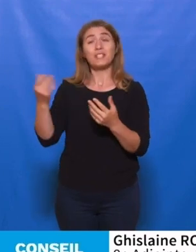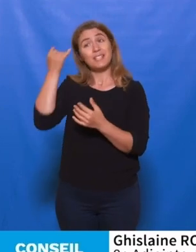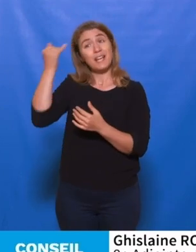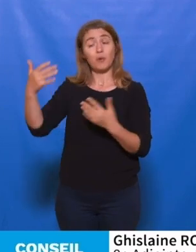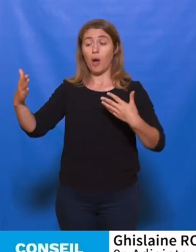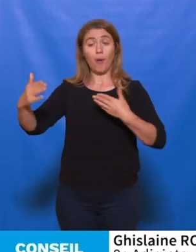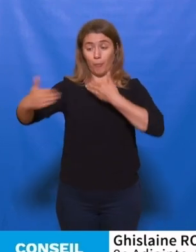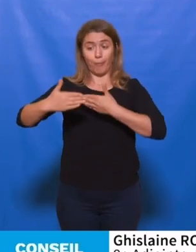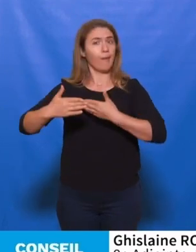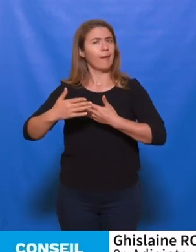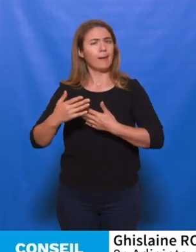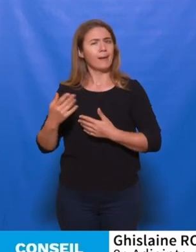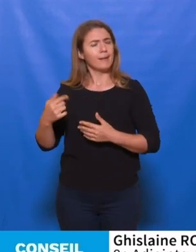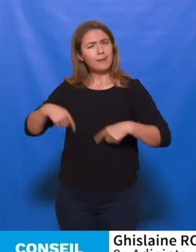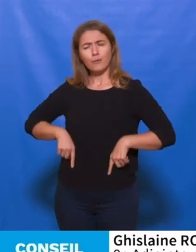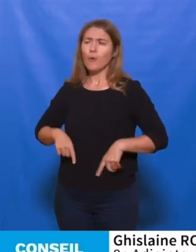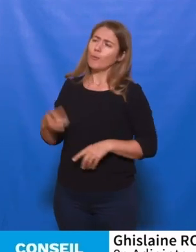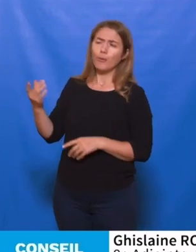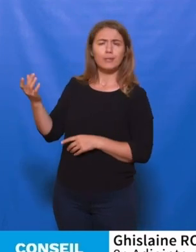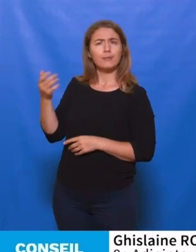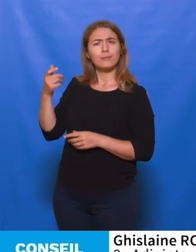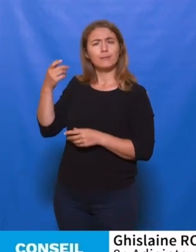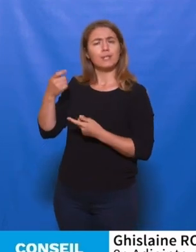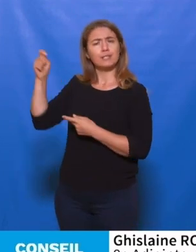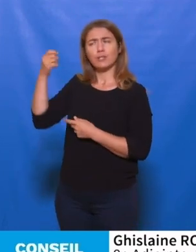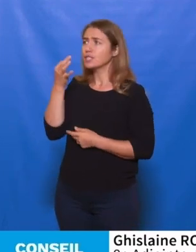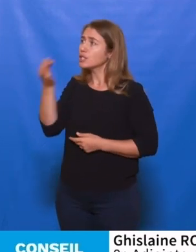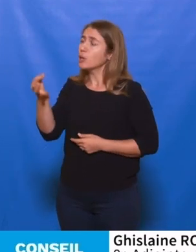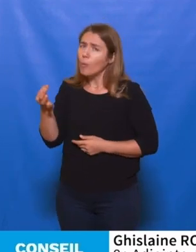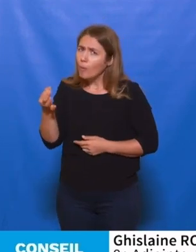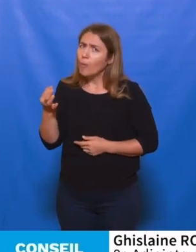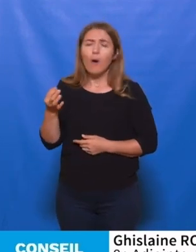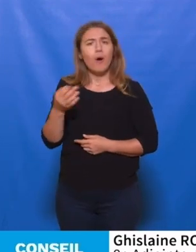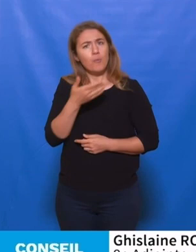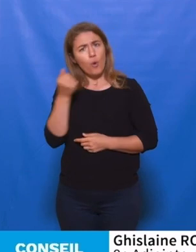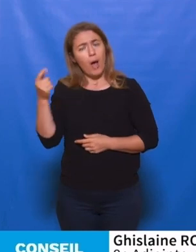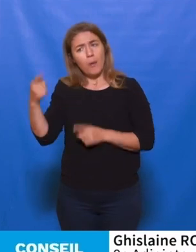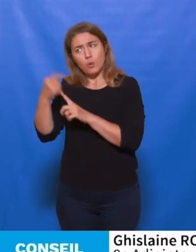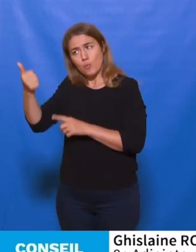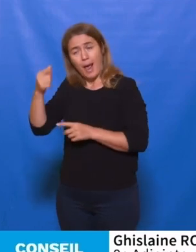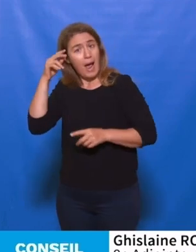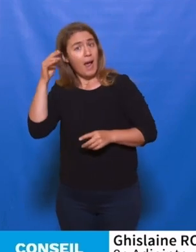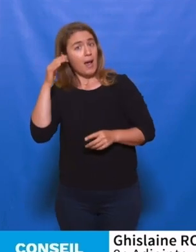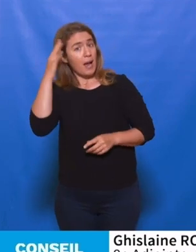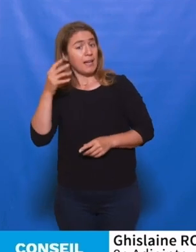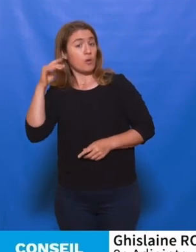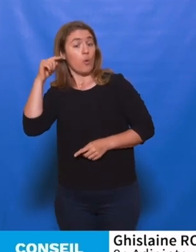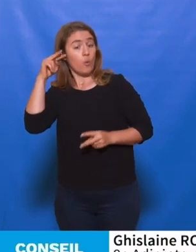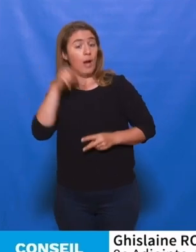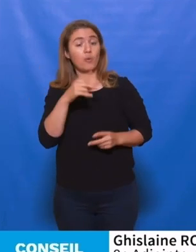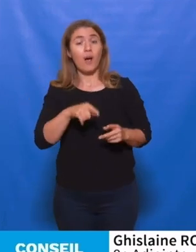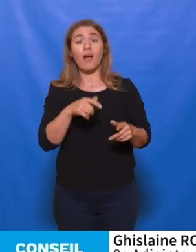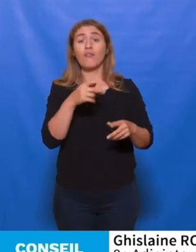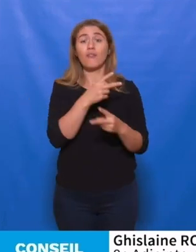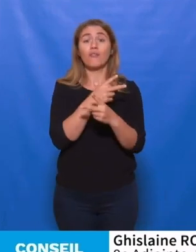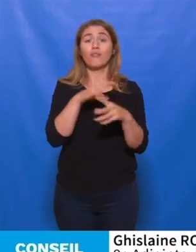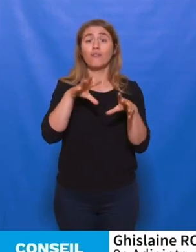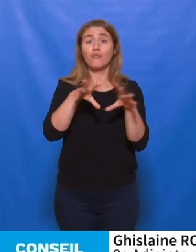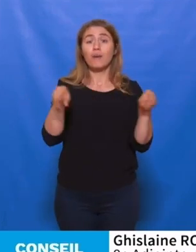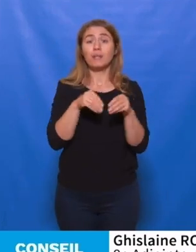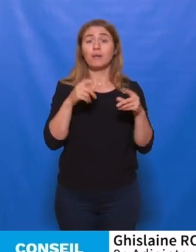devrait plutôt se préoccuper davantage des familles qui ne peuvent pas partir en vacances et des acteurs de l'éducation